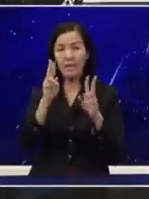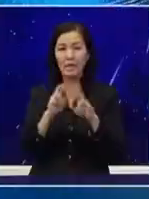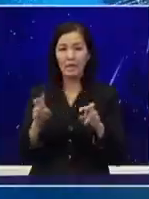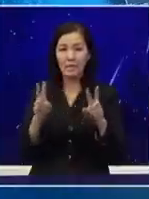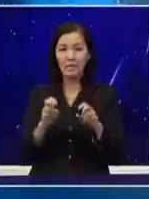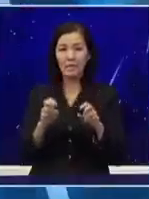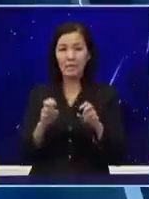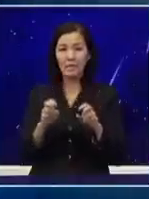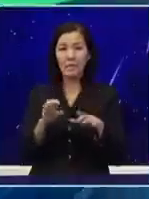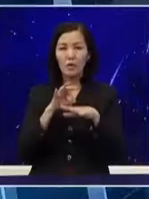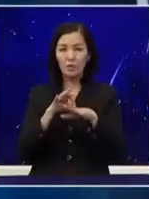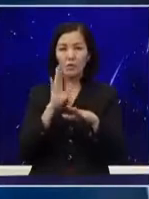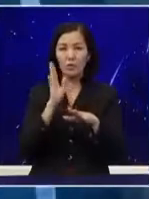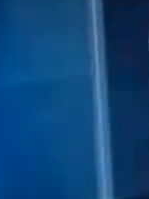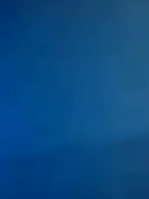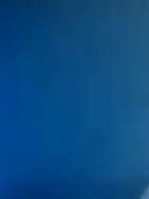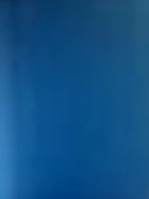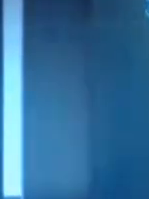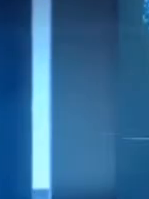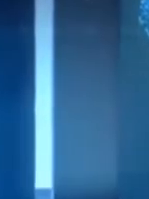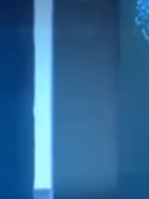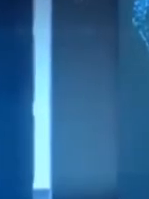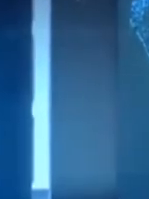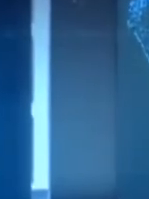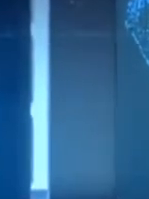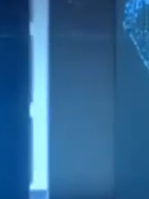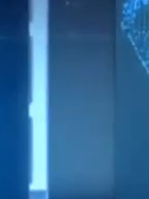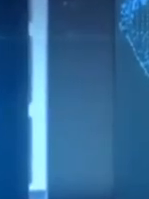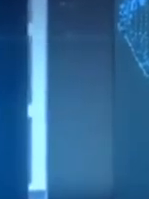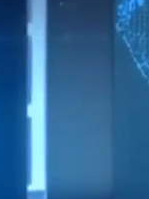жасамақ. Елдана Серікбайқызы, Надир Хамзин, Жетісу телеарнасы.